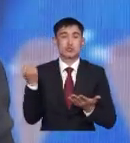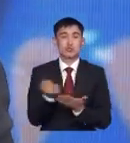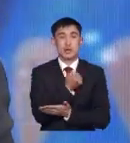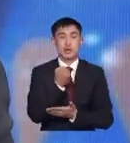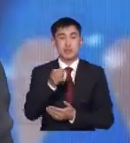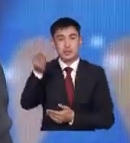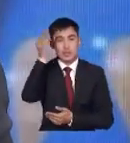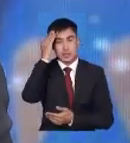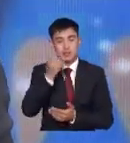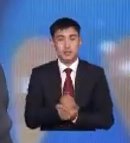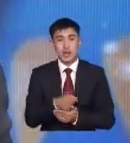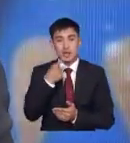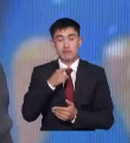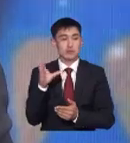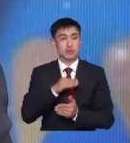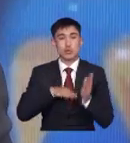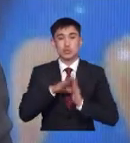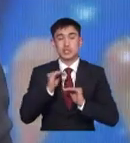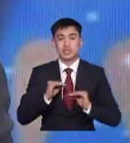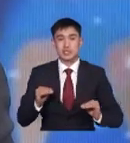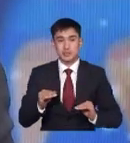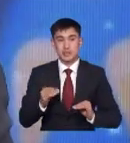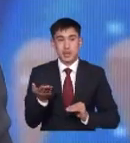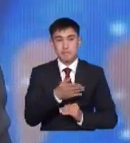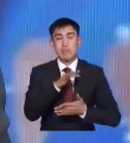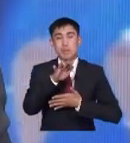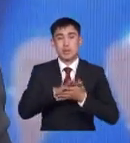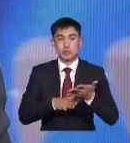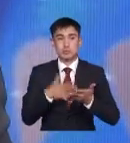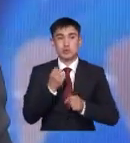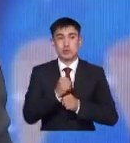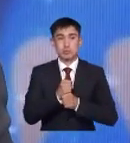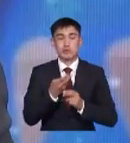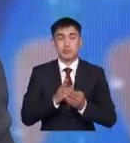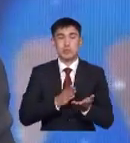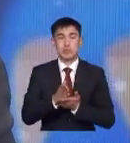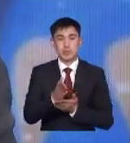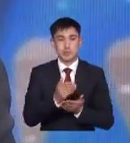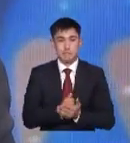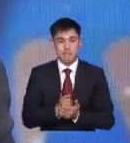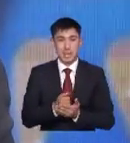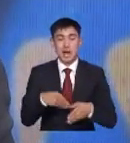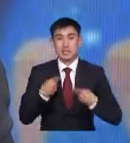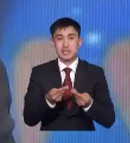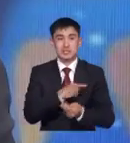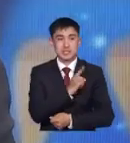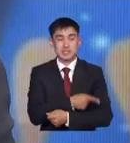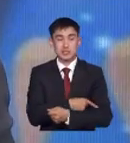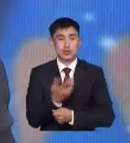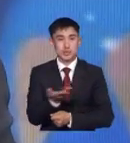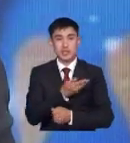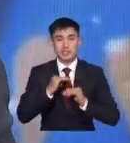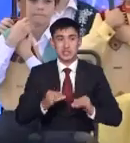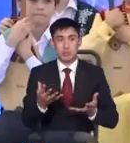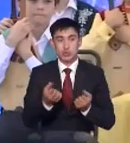и талантами. Как говорится, все лучше детям, и мы продолжим свою работу в этом направлении, отдадим все силы, чтобы наши